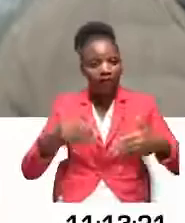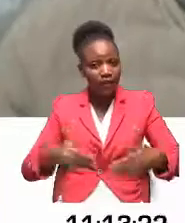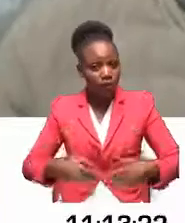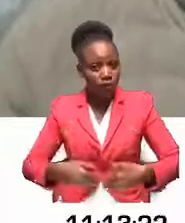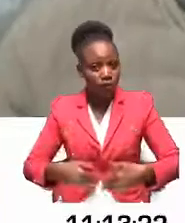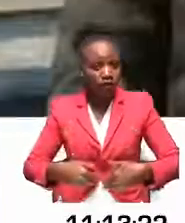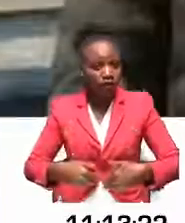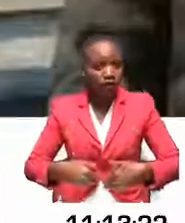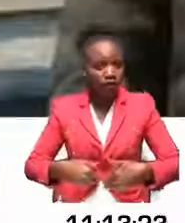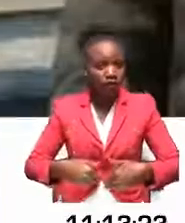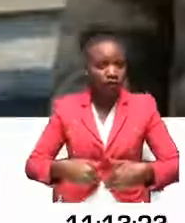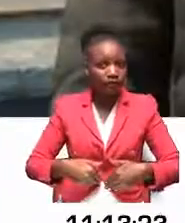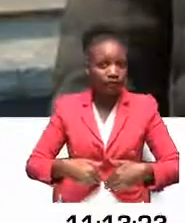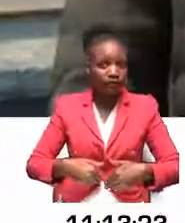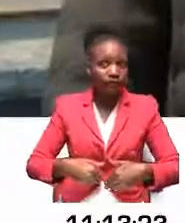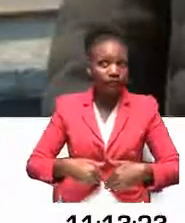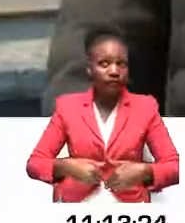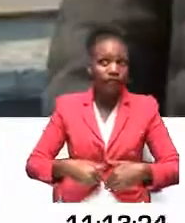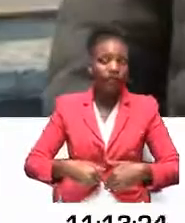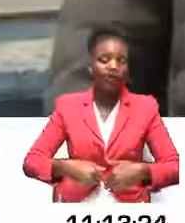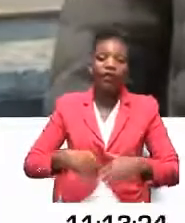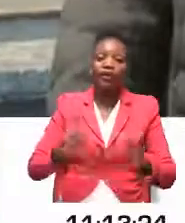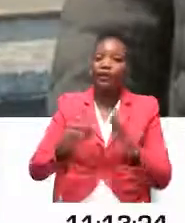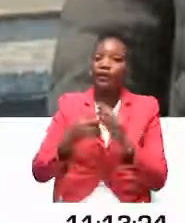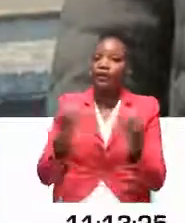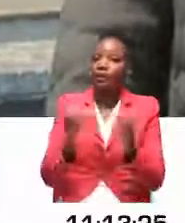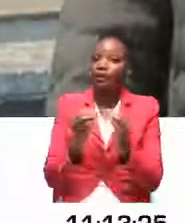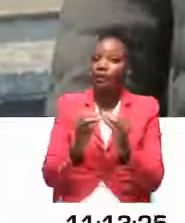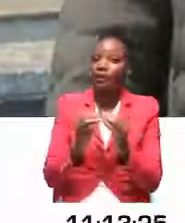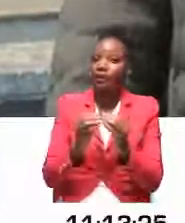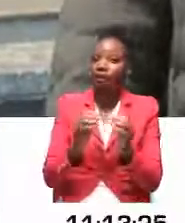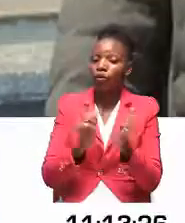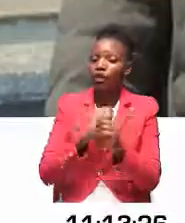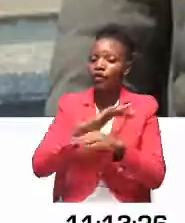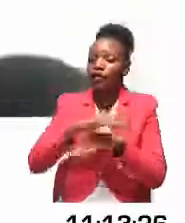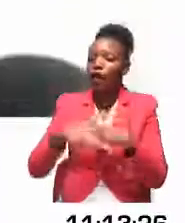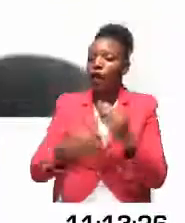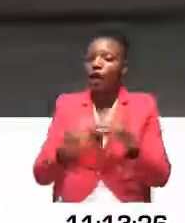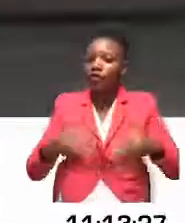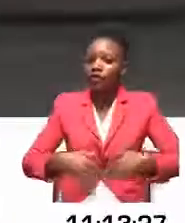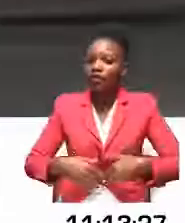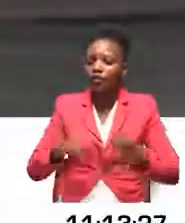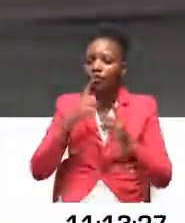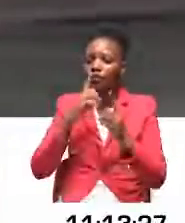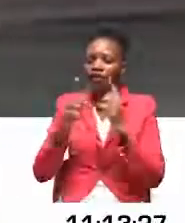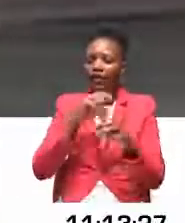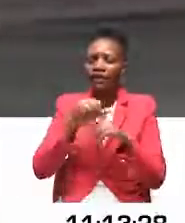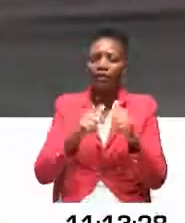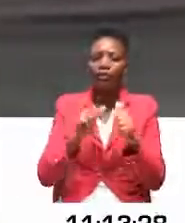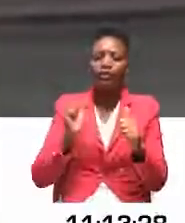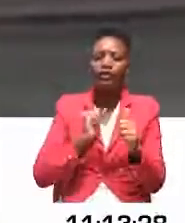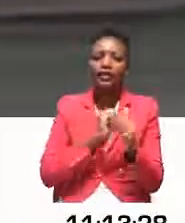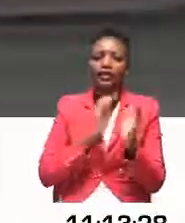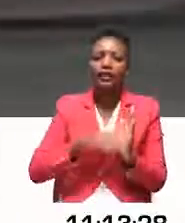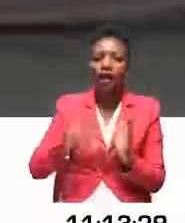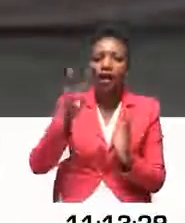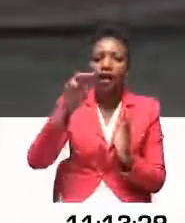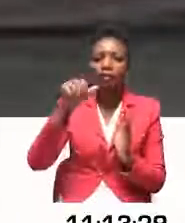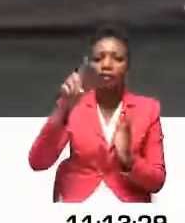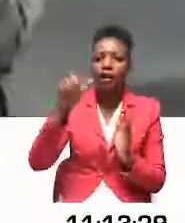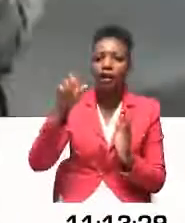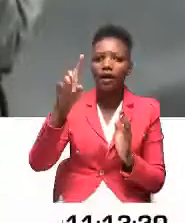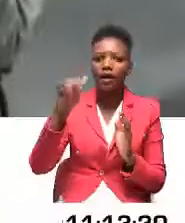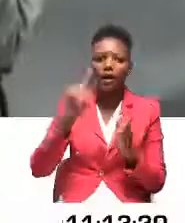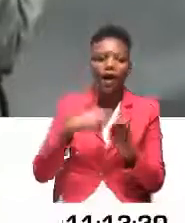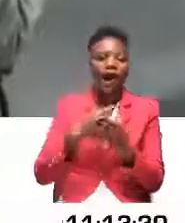Rogers nyungesa kuandaa mkao wa dharura uliowajumuisha vijana chamani humo kujadili hatua ya seneta Malala wamemsuta Malala na kumtaka